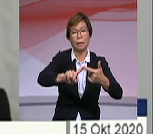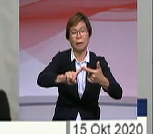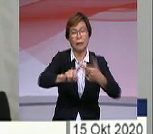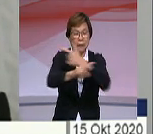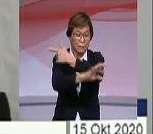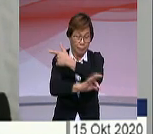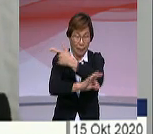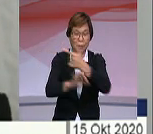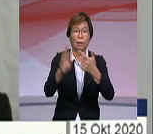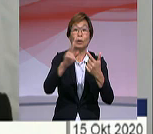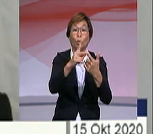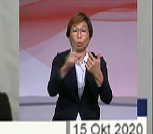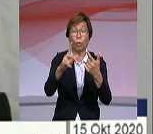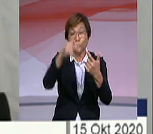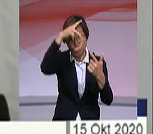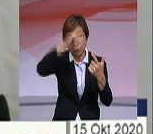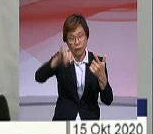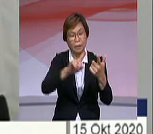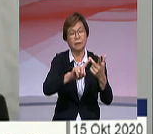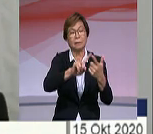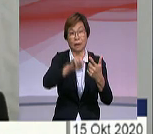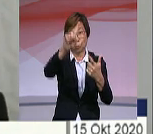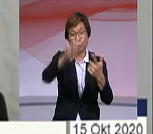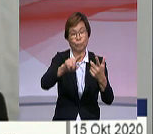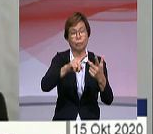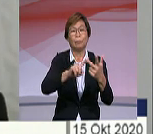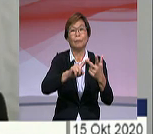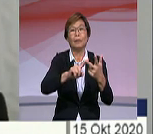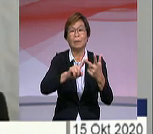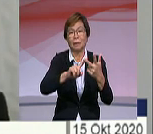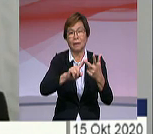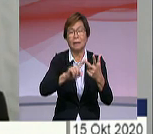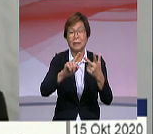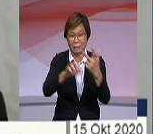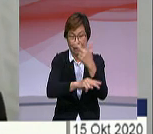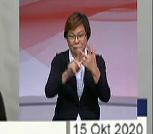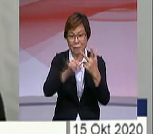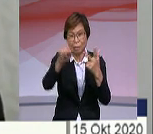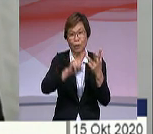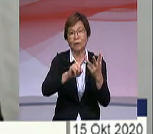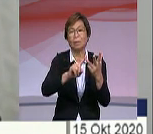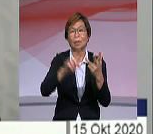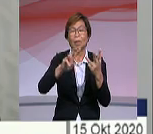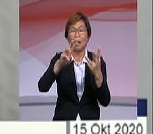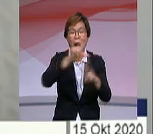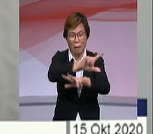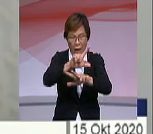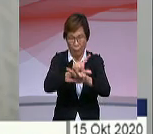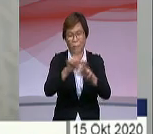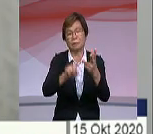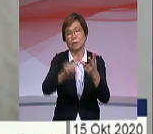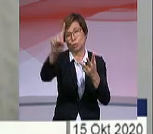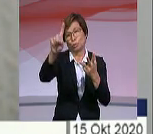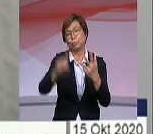Negeri Sembilan dan Wilayah Persekutuan Putrajaya 1 kluster, di Negeri Perak 1 kluster, di Wilayah Persekutuan Labuan 1